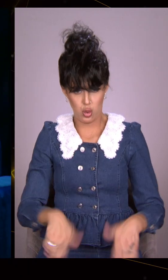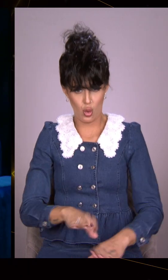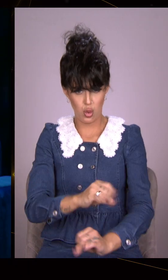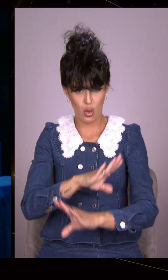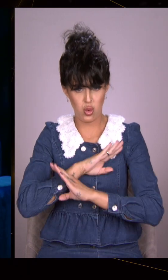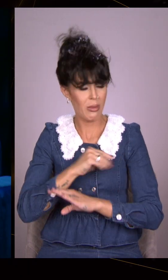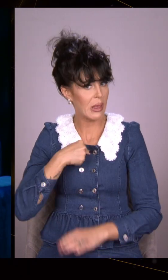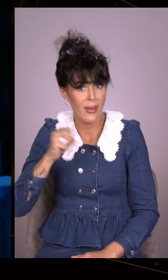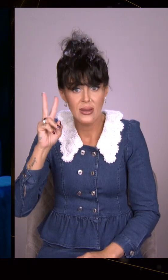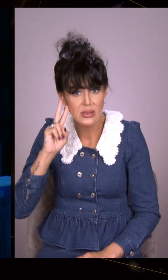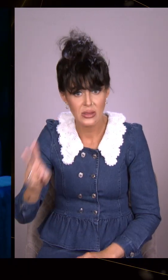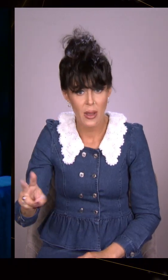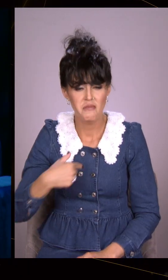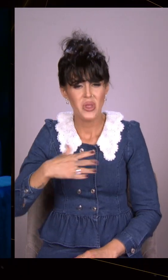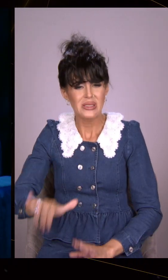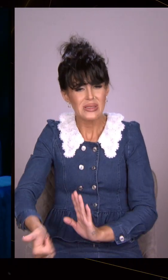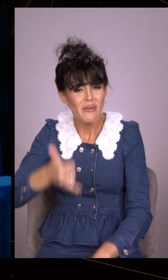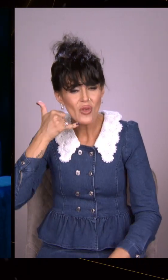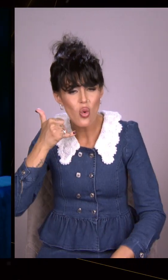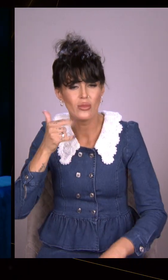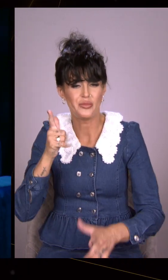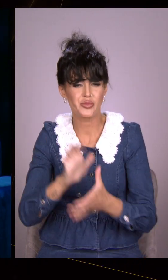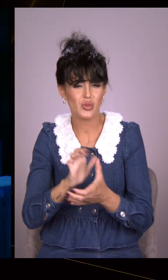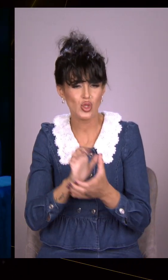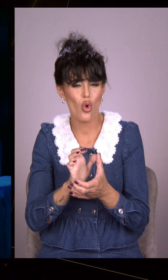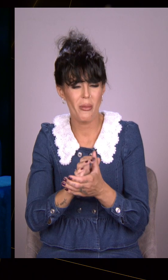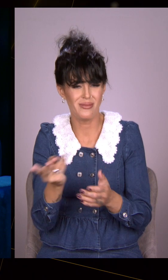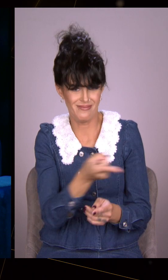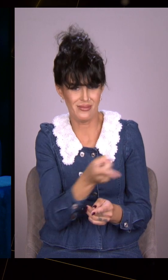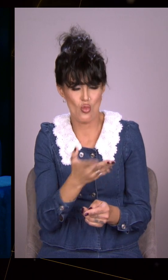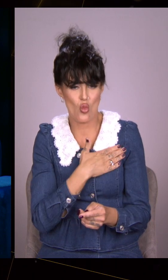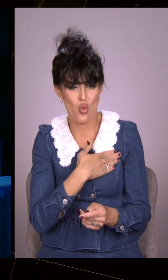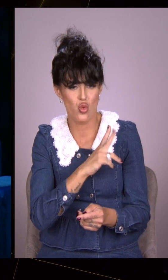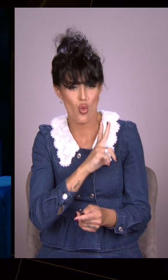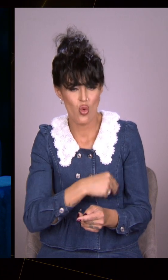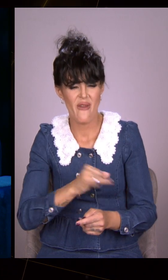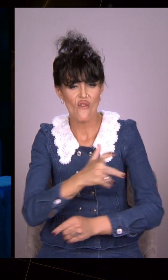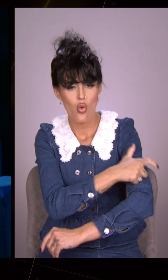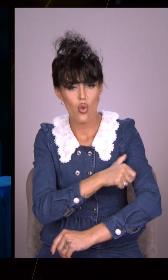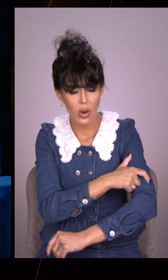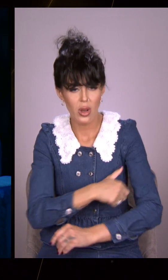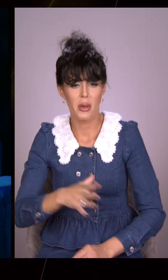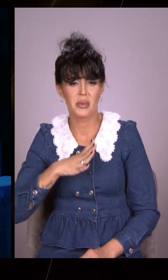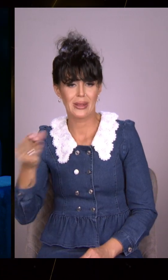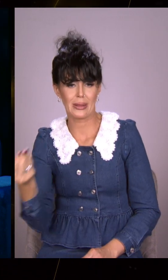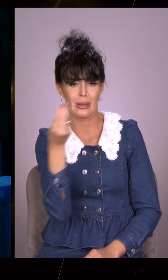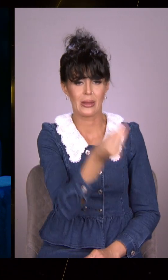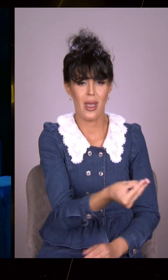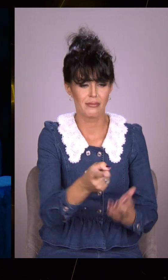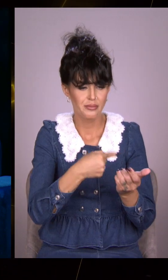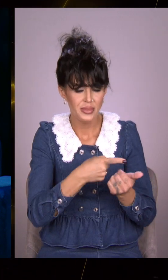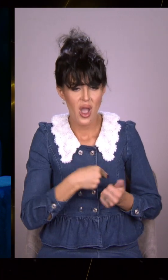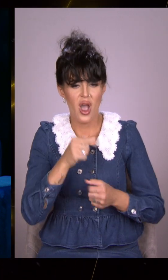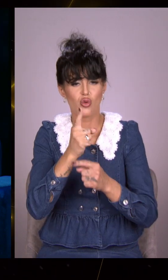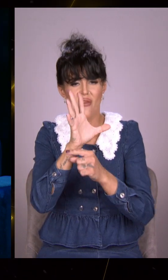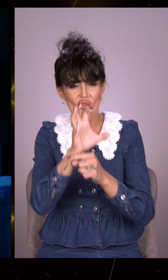Свасі позвонила, і там неї знайомі були. Волонтери, вона дала їм дані,